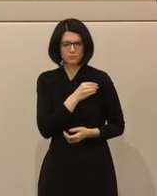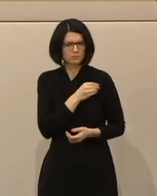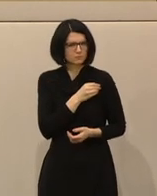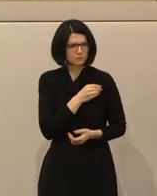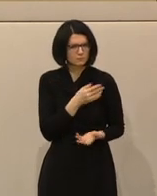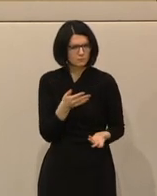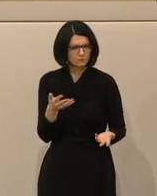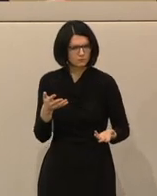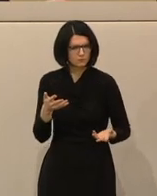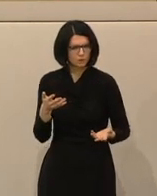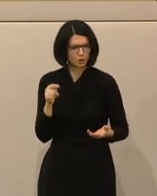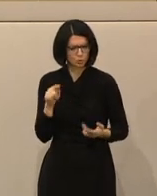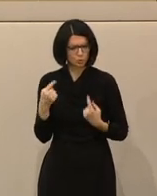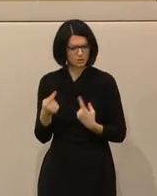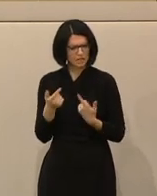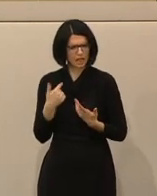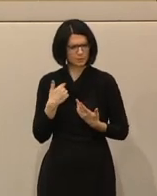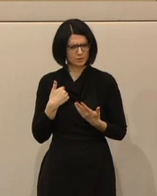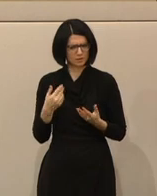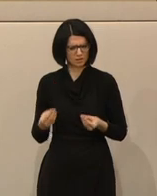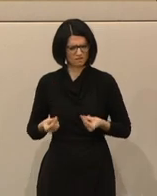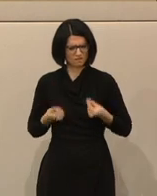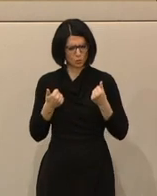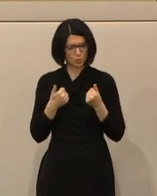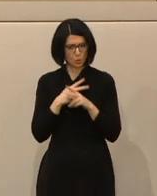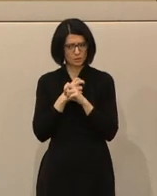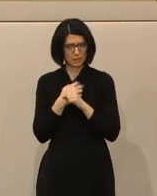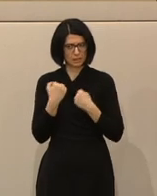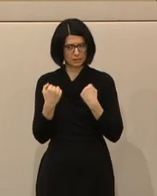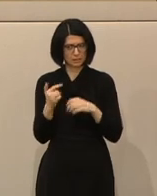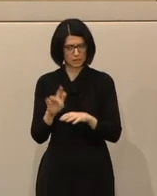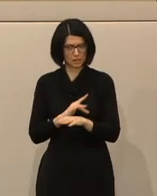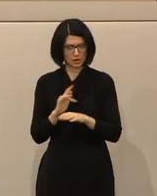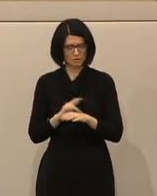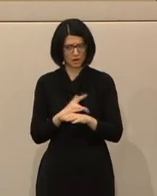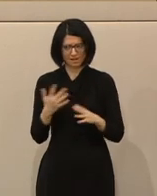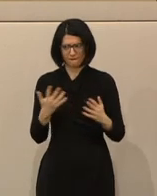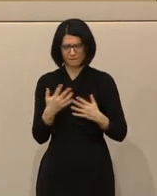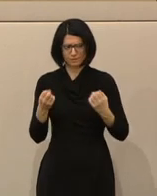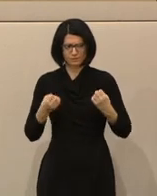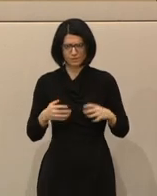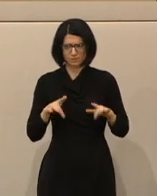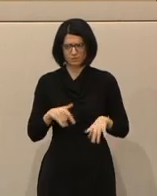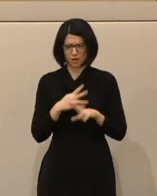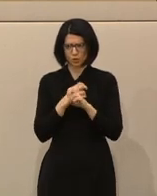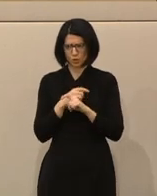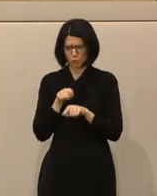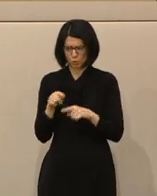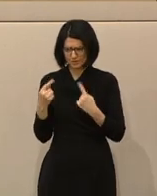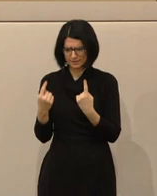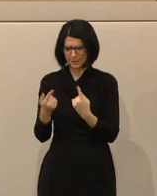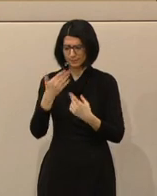einmal, fühlst du dich noch sicher in Österreich? Was geht denn hier vor? Du bist ja